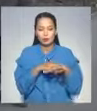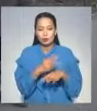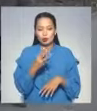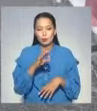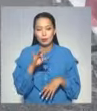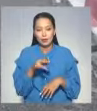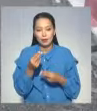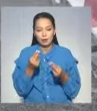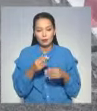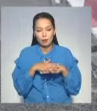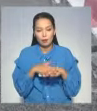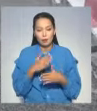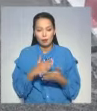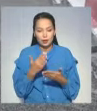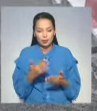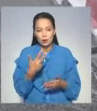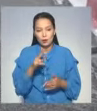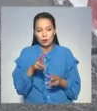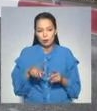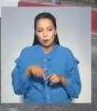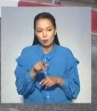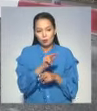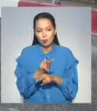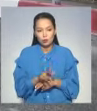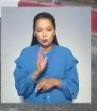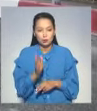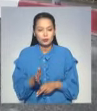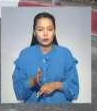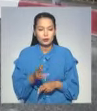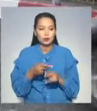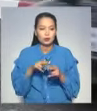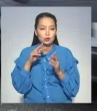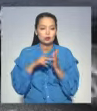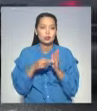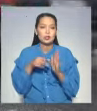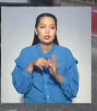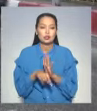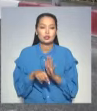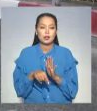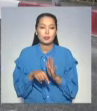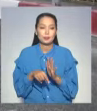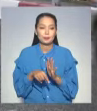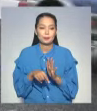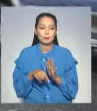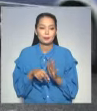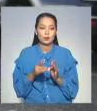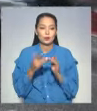теңге қарастырылған. Бас аяғы 30 шақырымнан астам жол жөнделеді. Бұл жобалардың ішінде